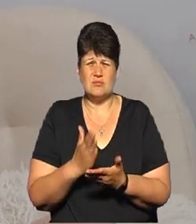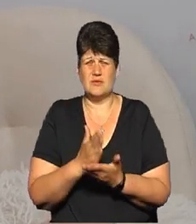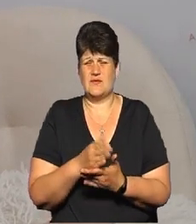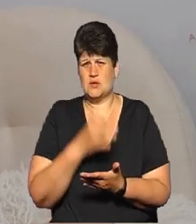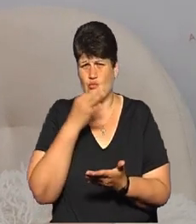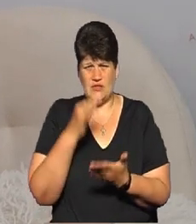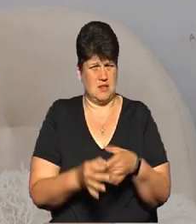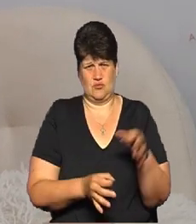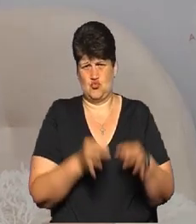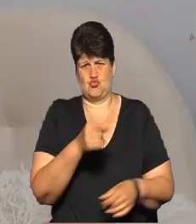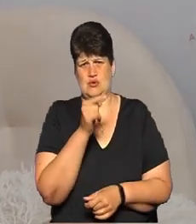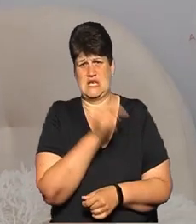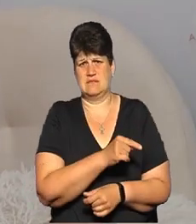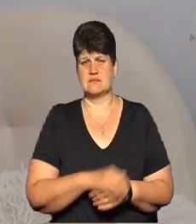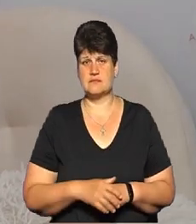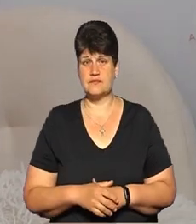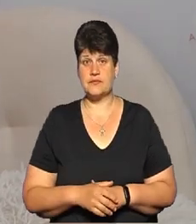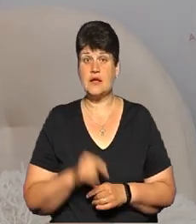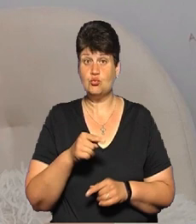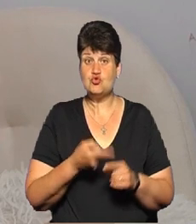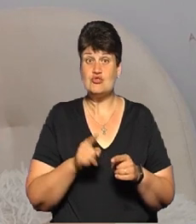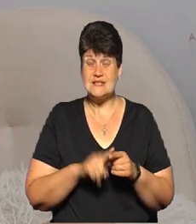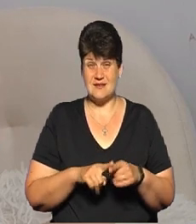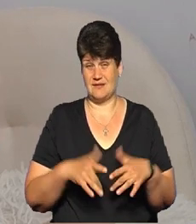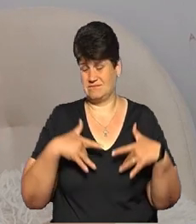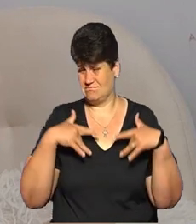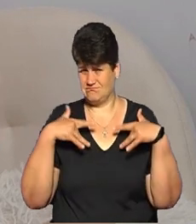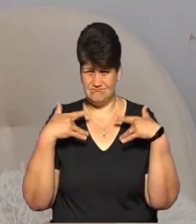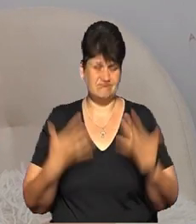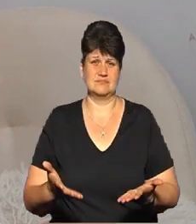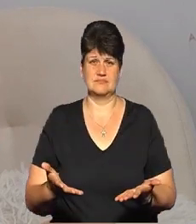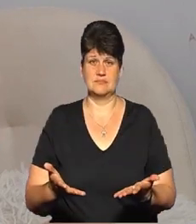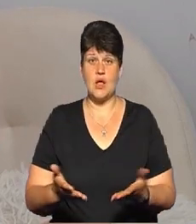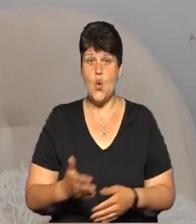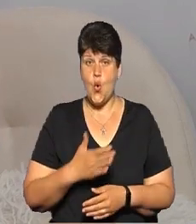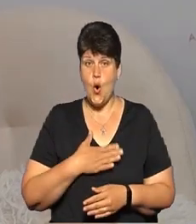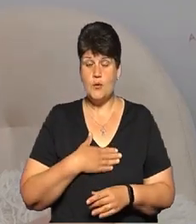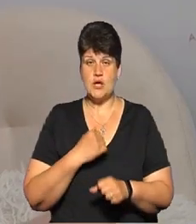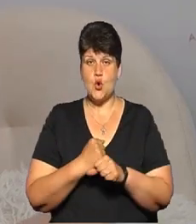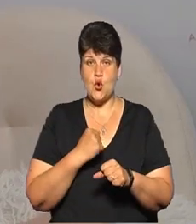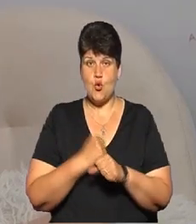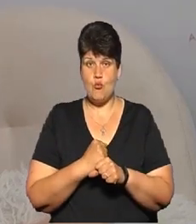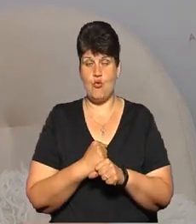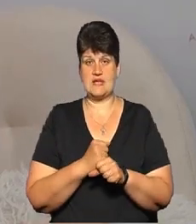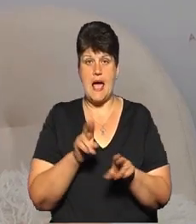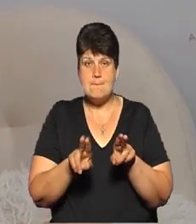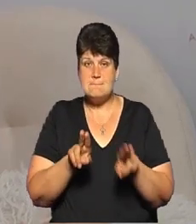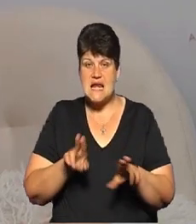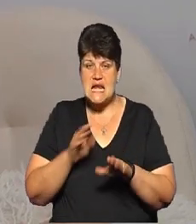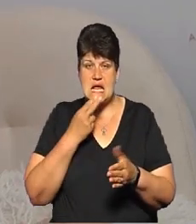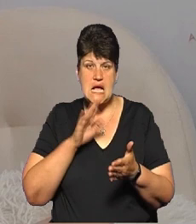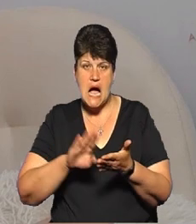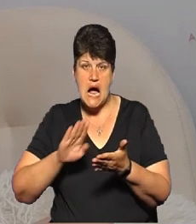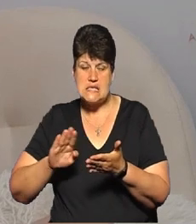суді, тому що це є аморально. У моїй роботі, невеликій аплікації, червоний фон